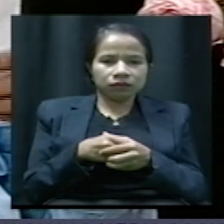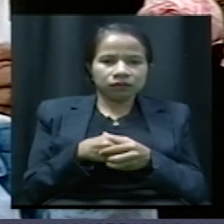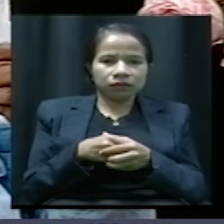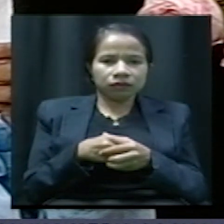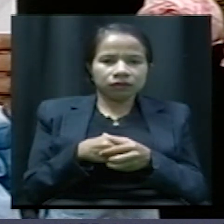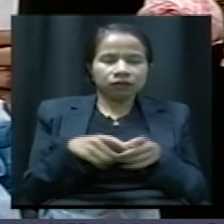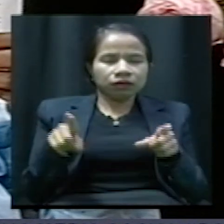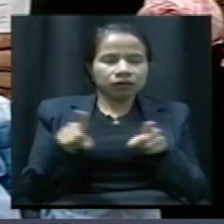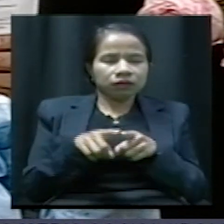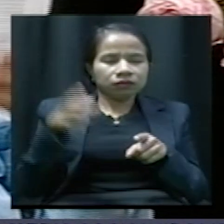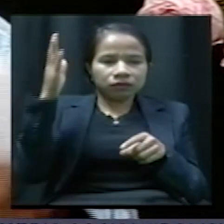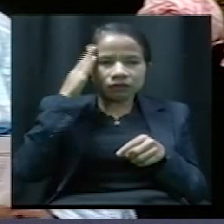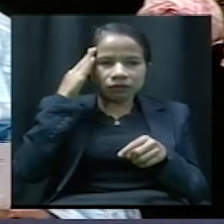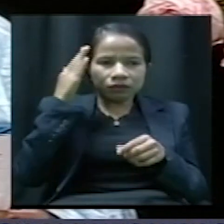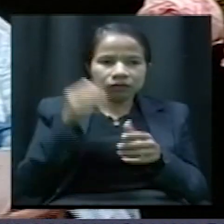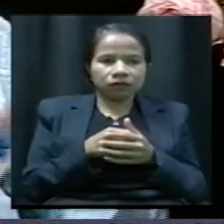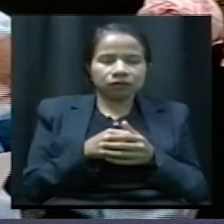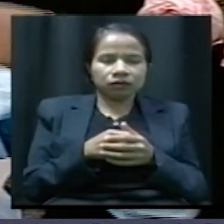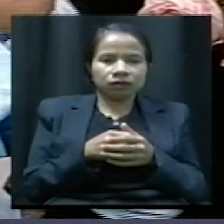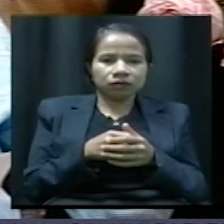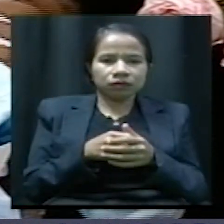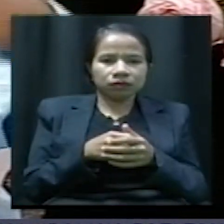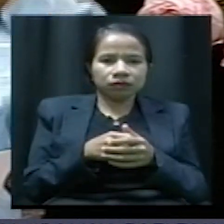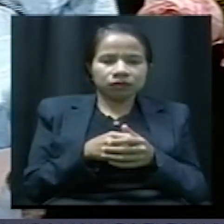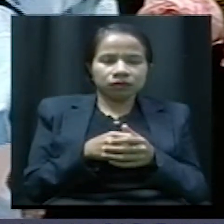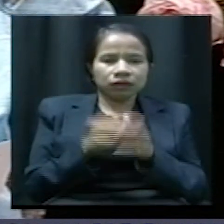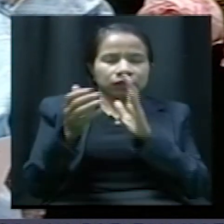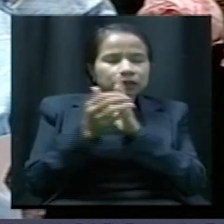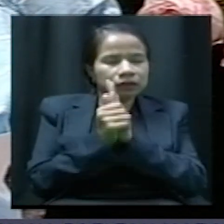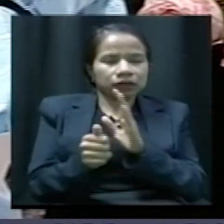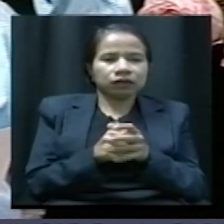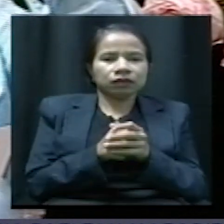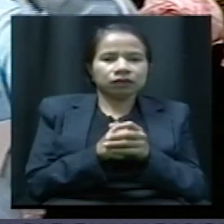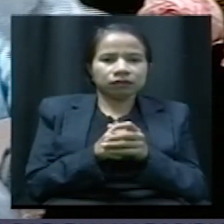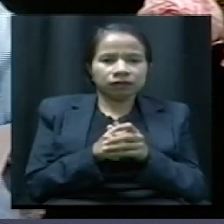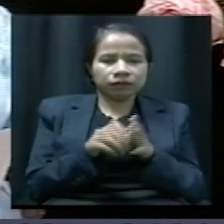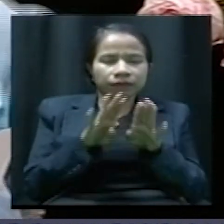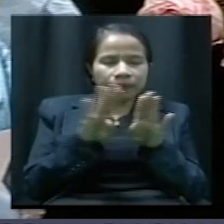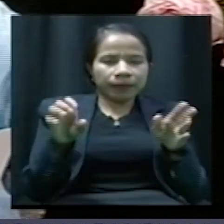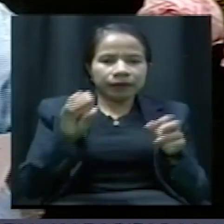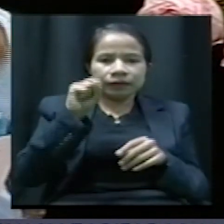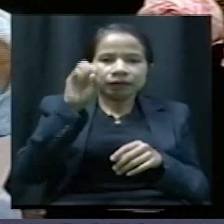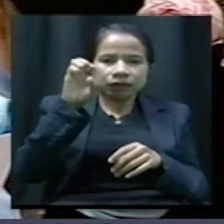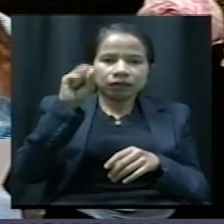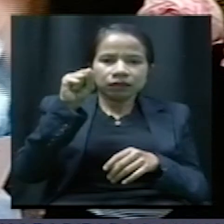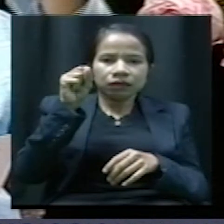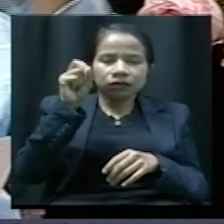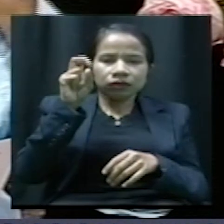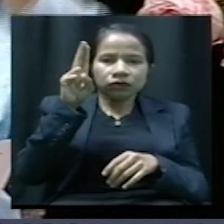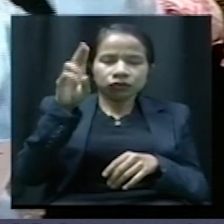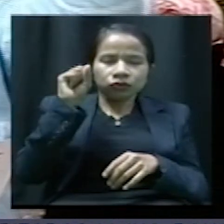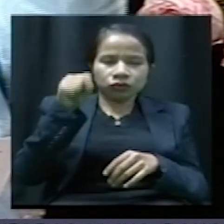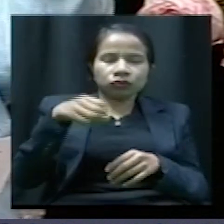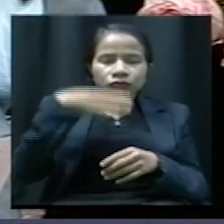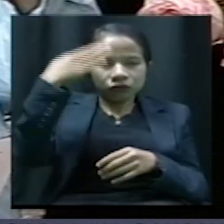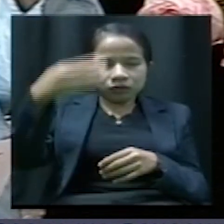ya ansang ohin ami dia ngat kunsimento klean ba sensus ida tu irmai ansai fila fila sensus ne ami espera